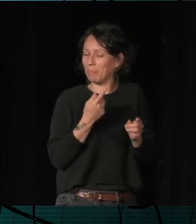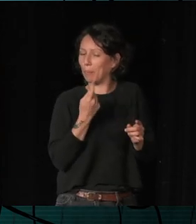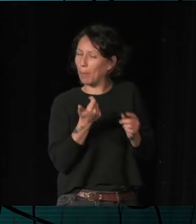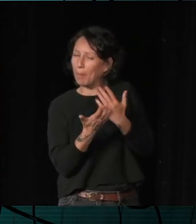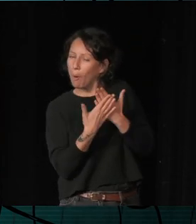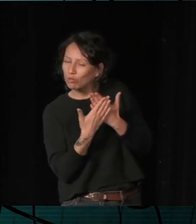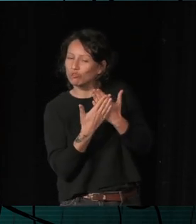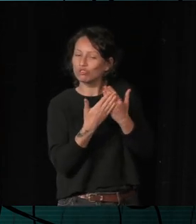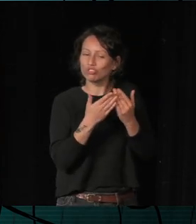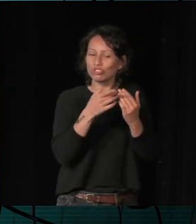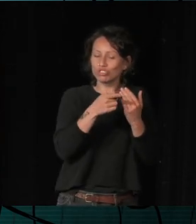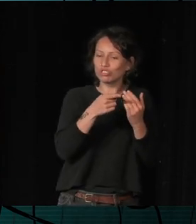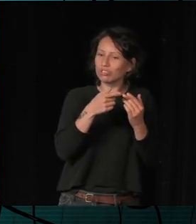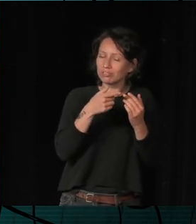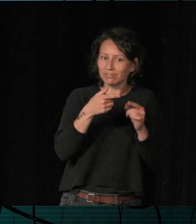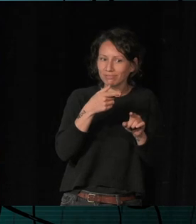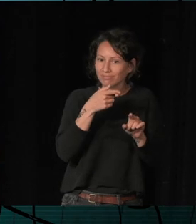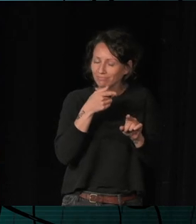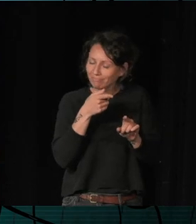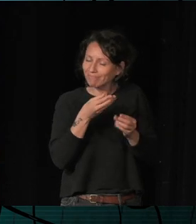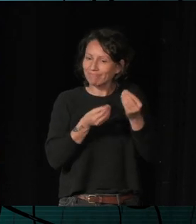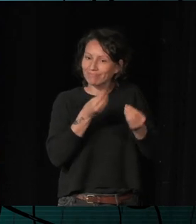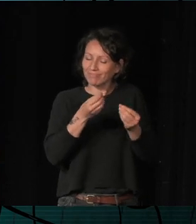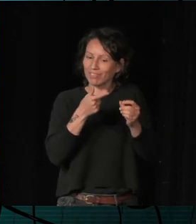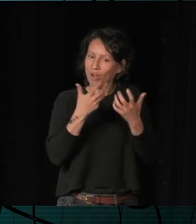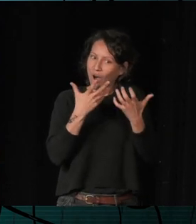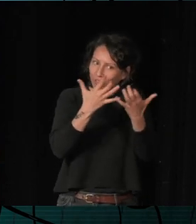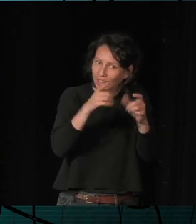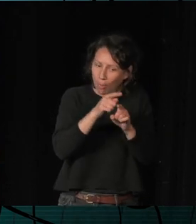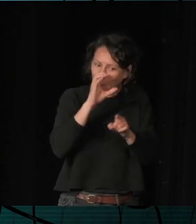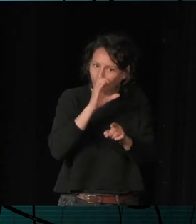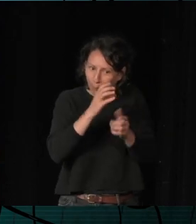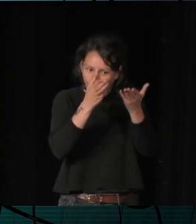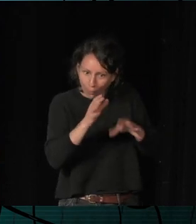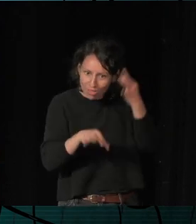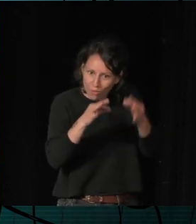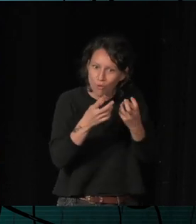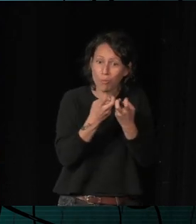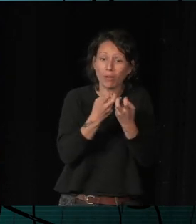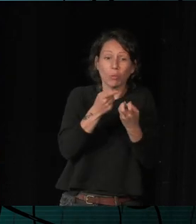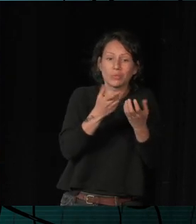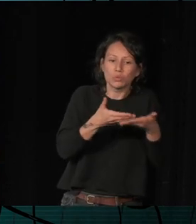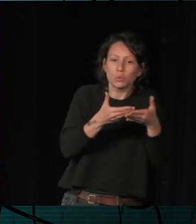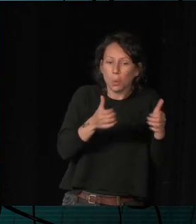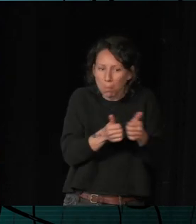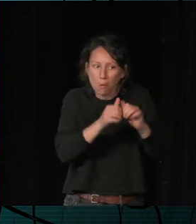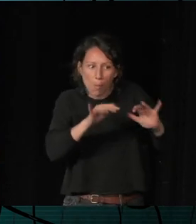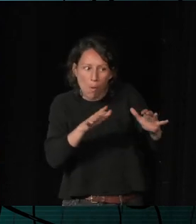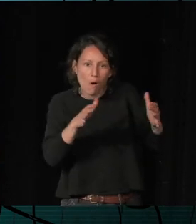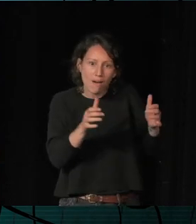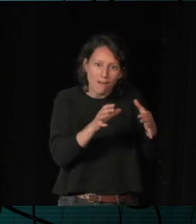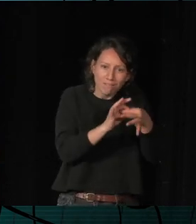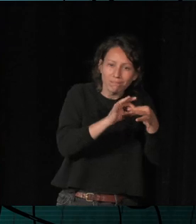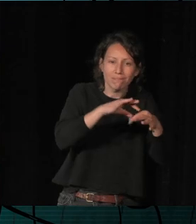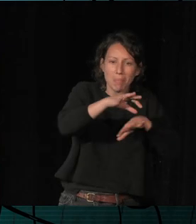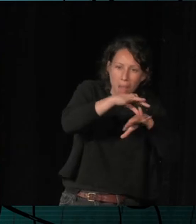conditionnée à son foyer, d'être ultra dépendante de son mari. Et en l'occurrence, ce qui est passionnant avec elle, c'est qu'elle se décrit par ses